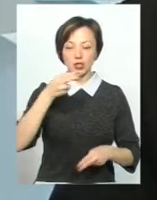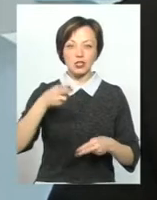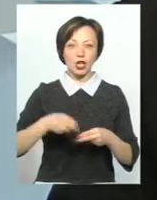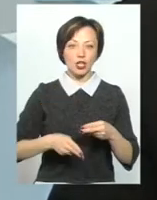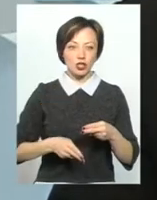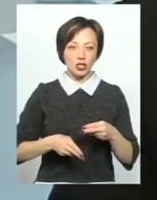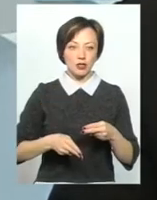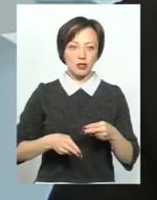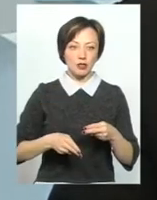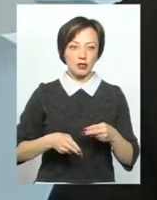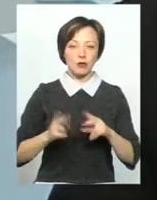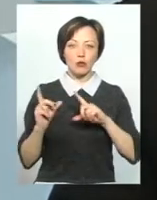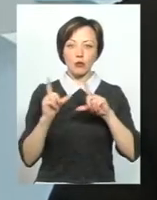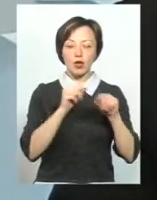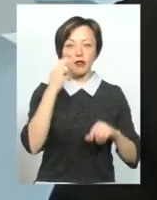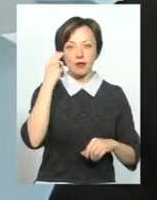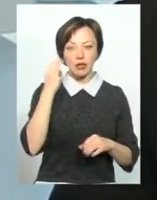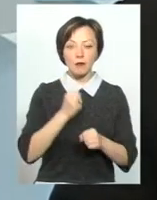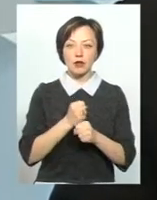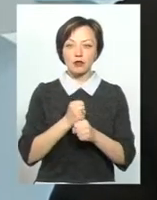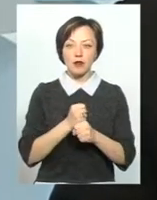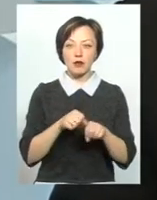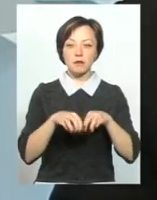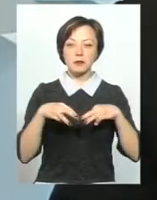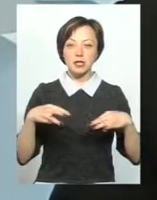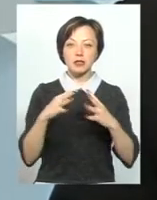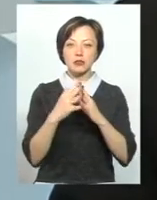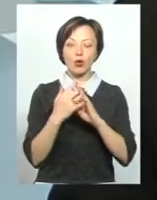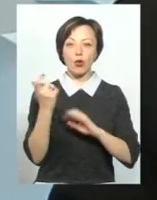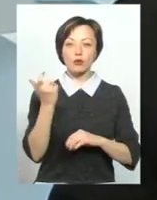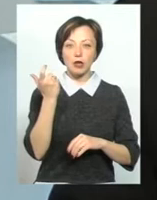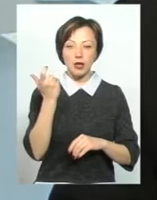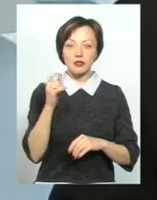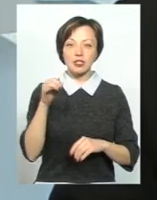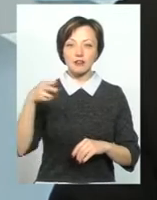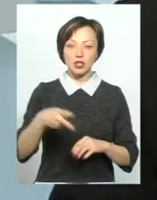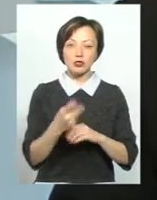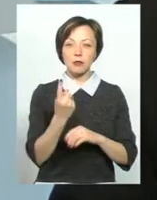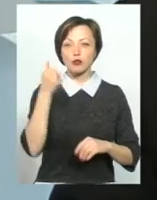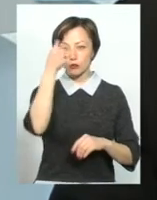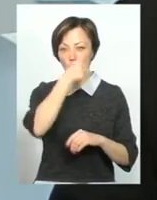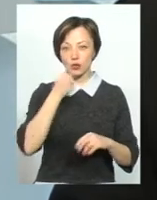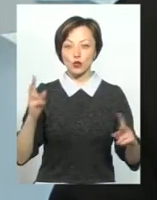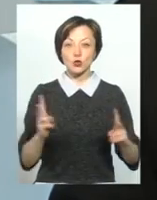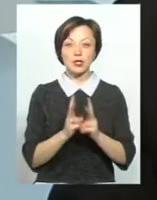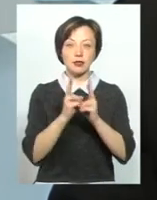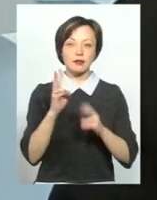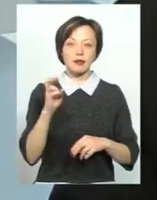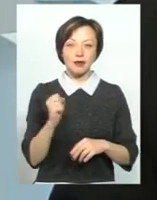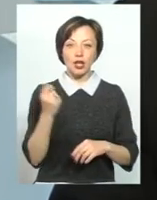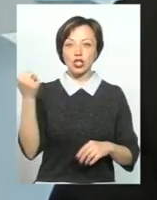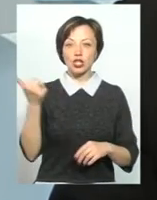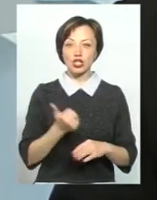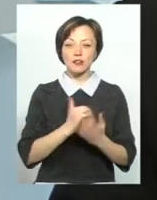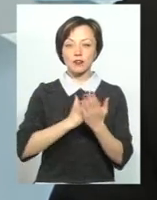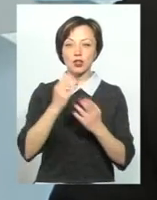закінчила і поїхала в Китай, працювала в Міністерстві сільського господарства. І в 2001 році ми зустрілись на тижні